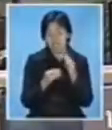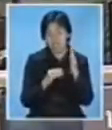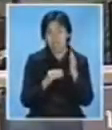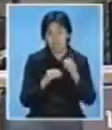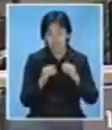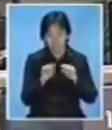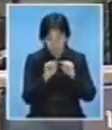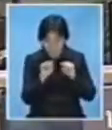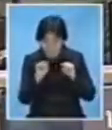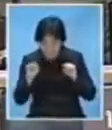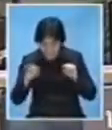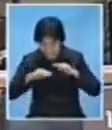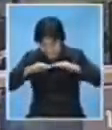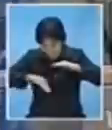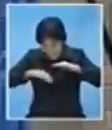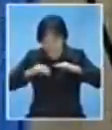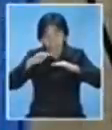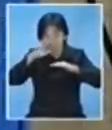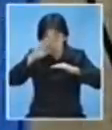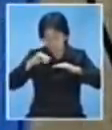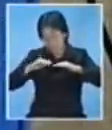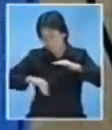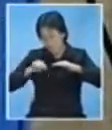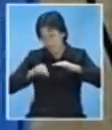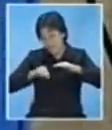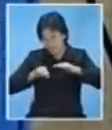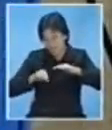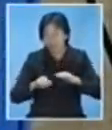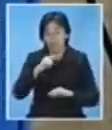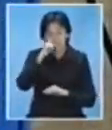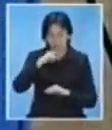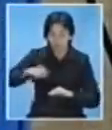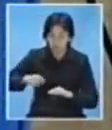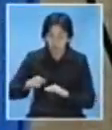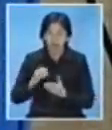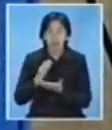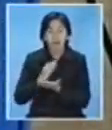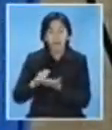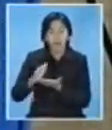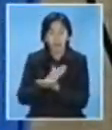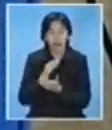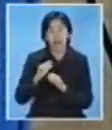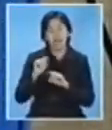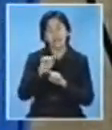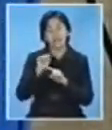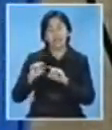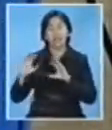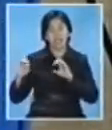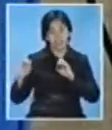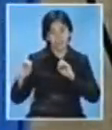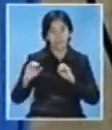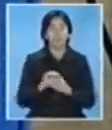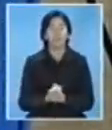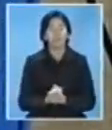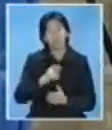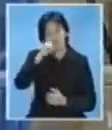ของเส้นละติจูดทั้งหมดนี้นะคะแบ่งประโยชน์กันแบบ 50-50 แต่ฝ่ายไทยเสนอว่